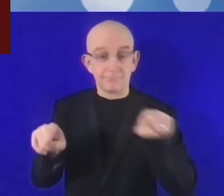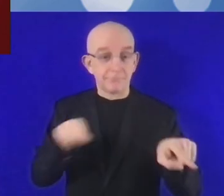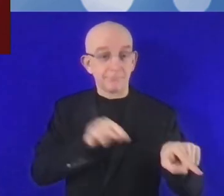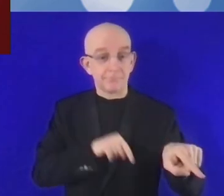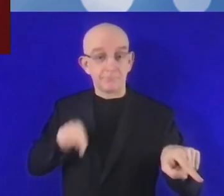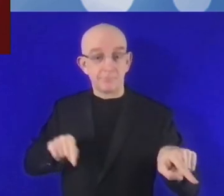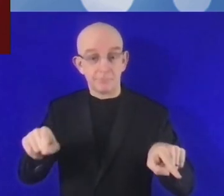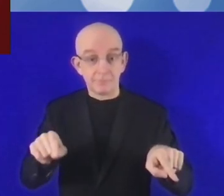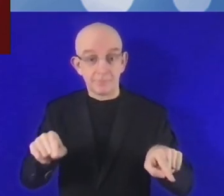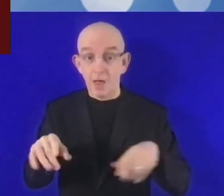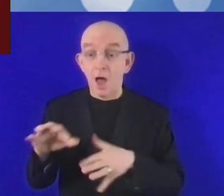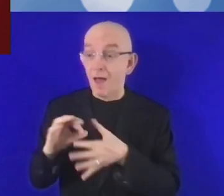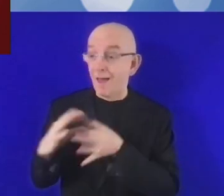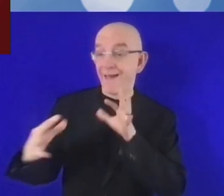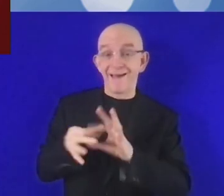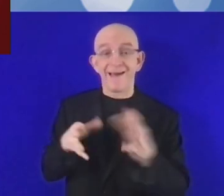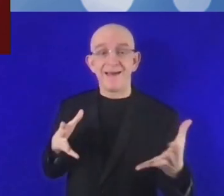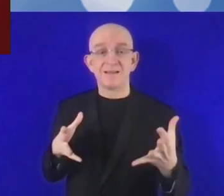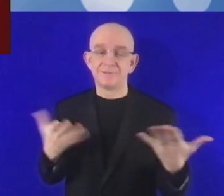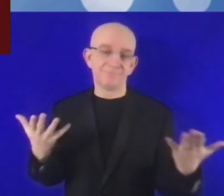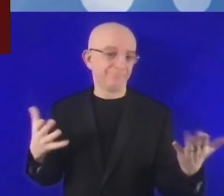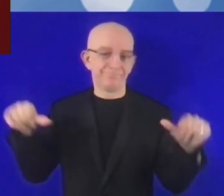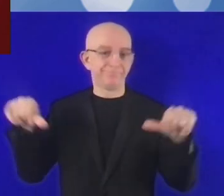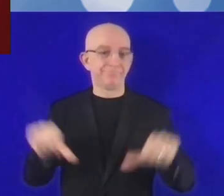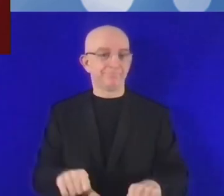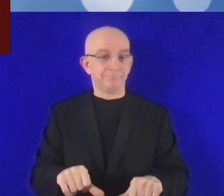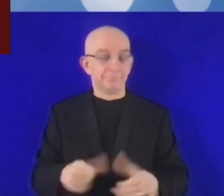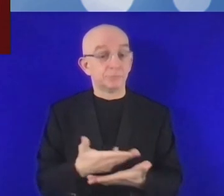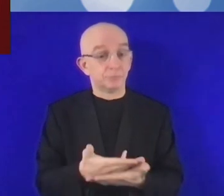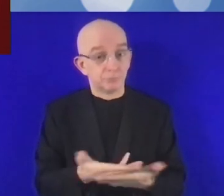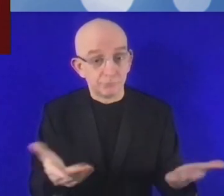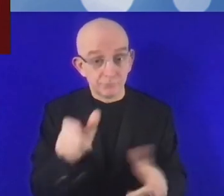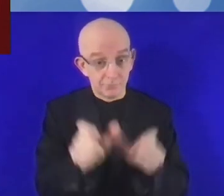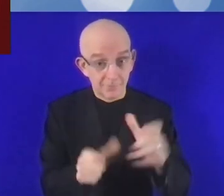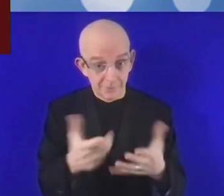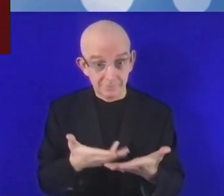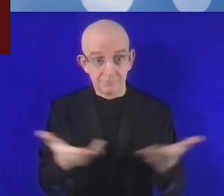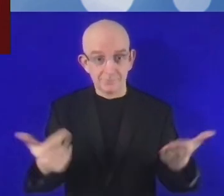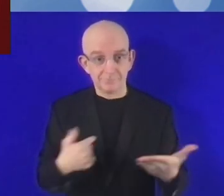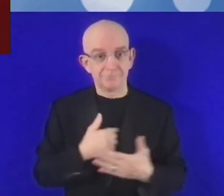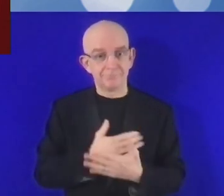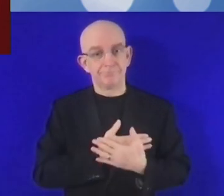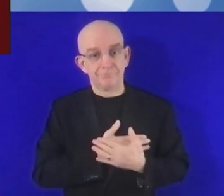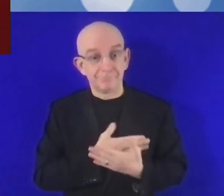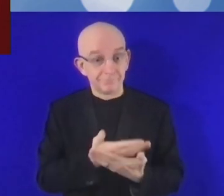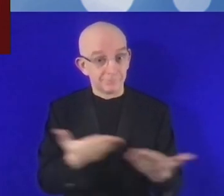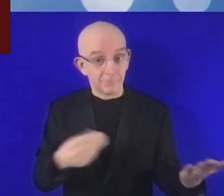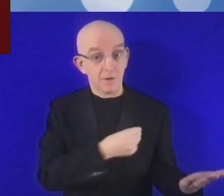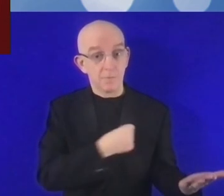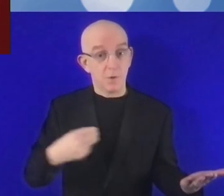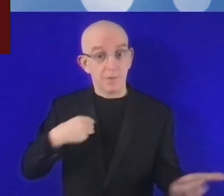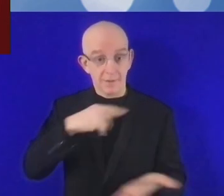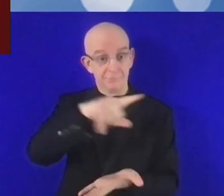усилия. В другом случае успеха не будет. Уважаемые участники цифрового саммита,